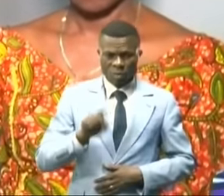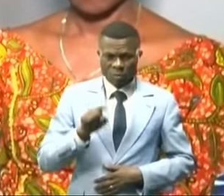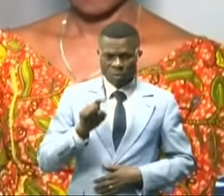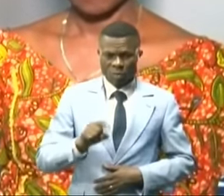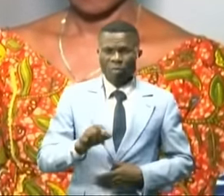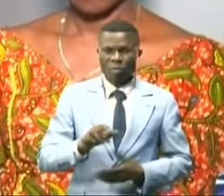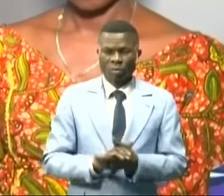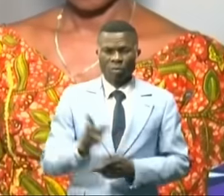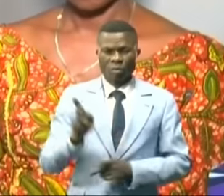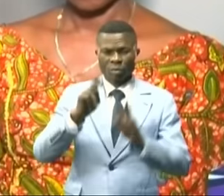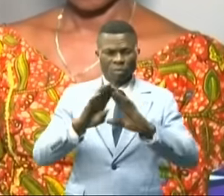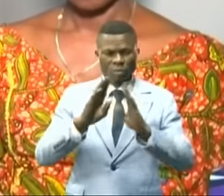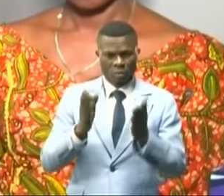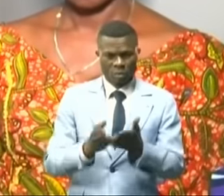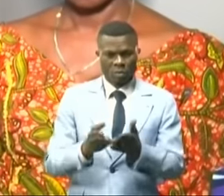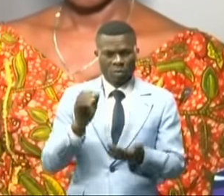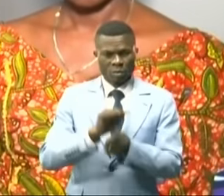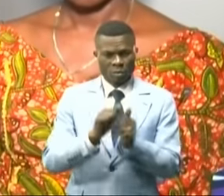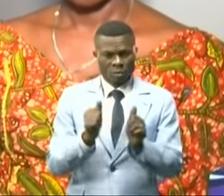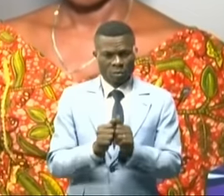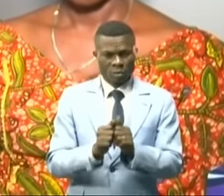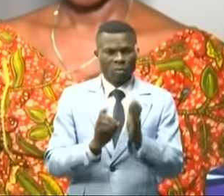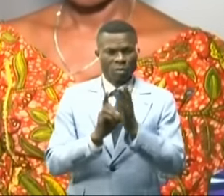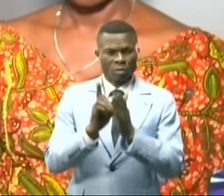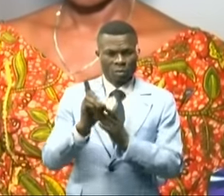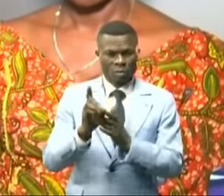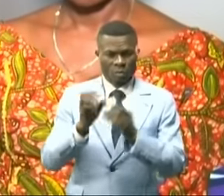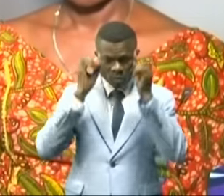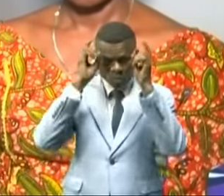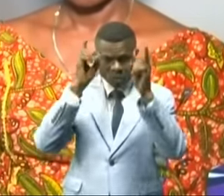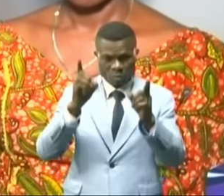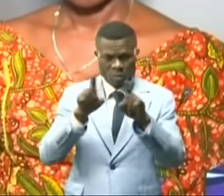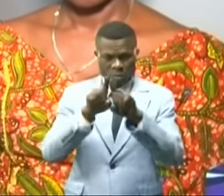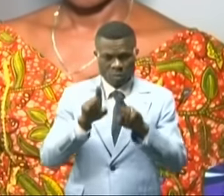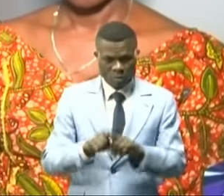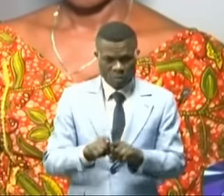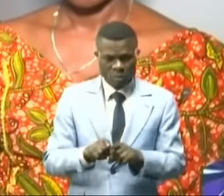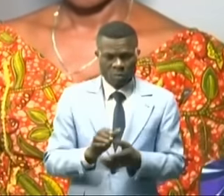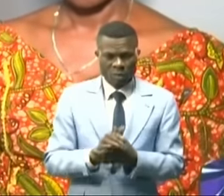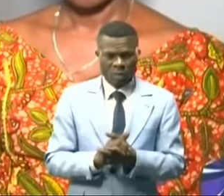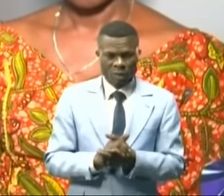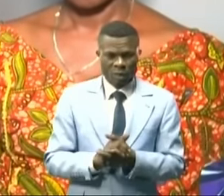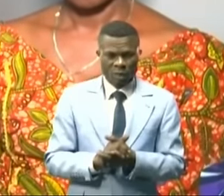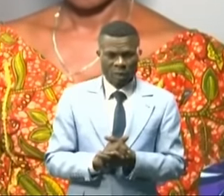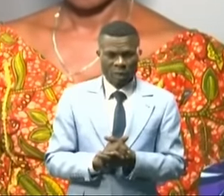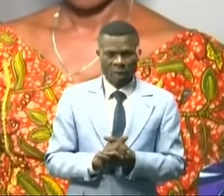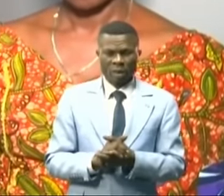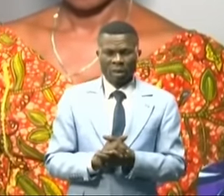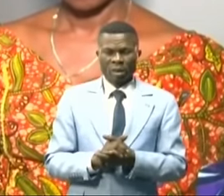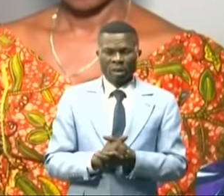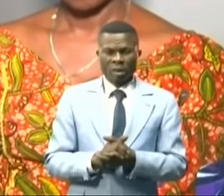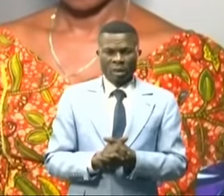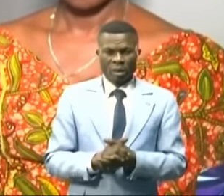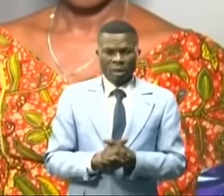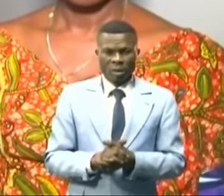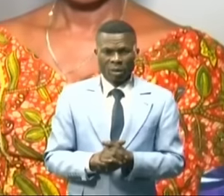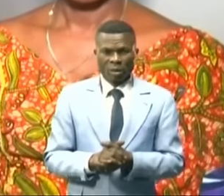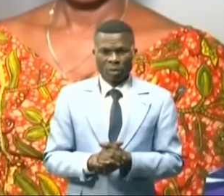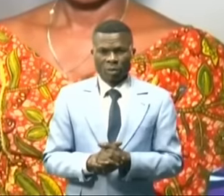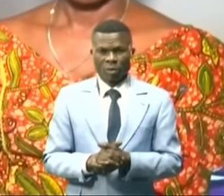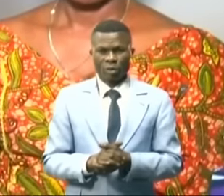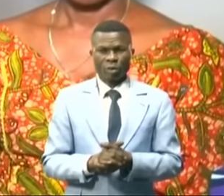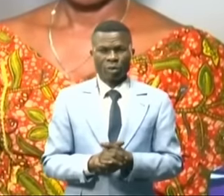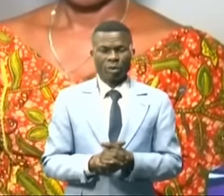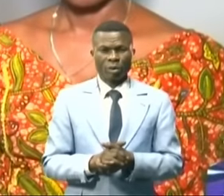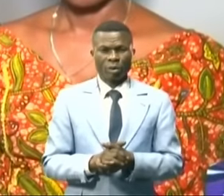coopération internationale par rapport au développement du pays. Et pour nous, c'est véritablement un enjeu extrêmement important de voir comment l'agenda JAP peut être porté au